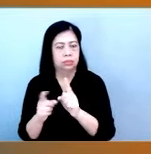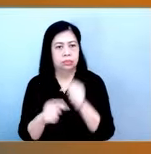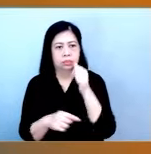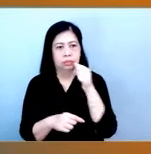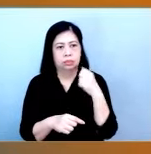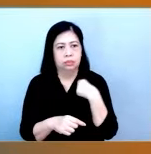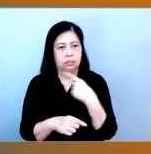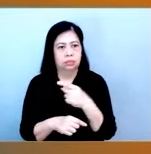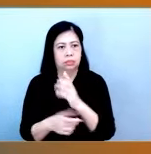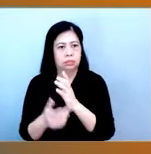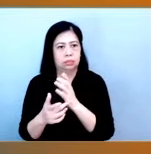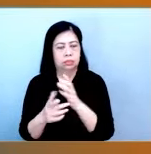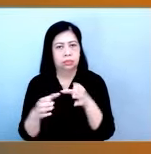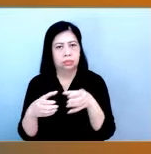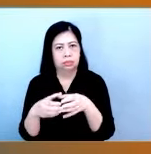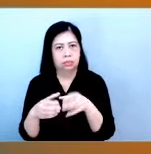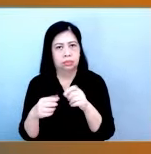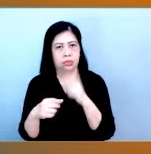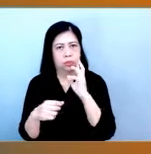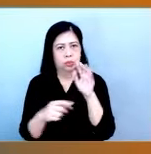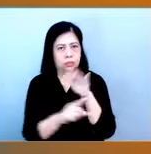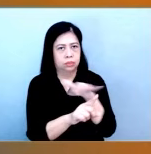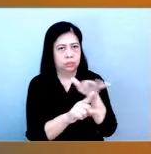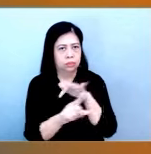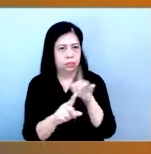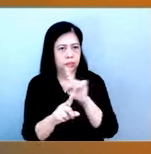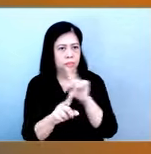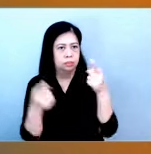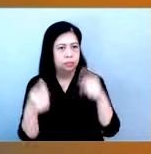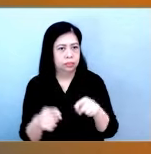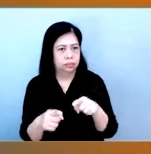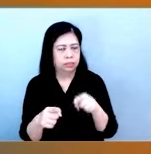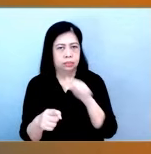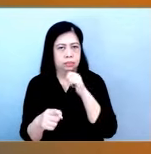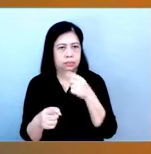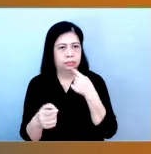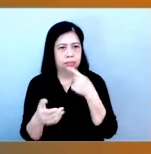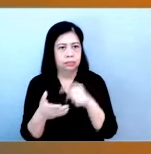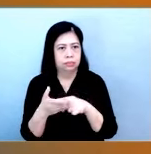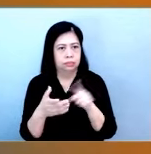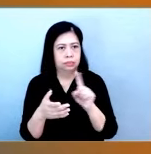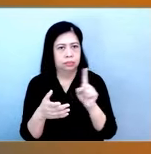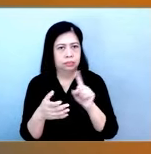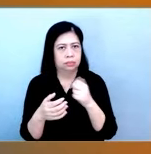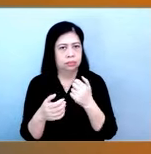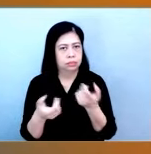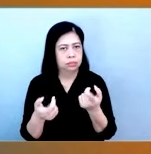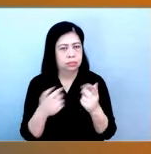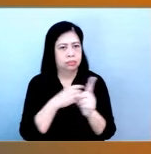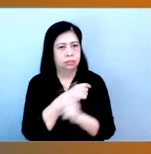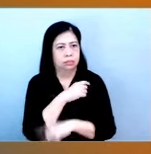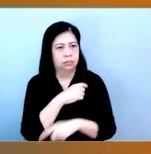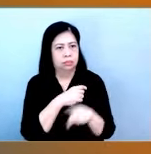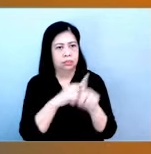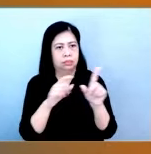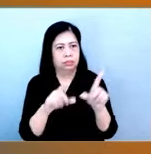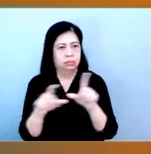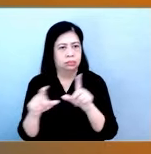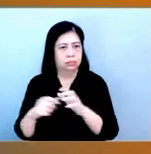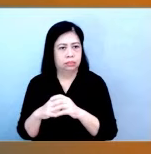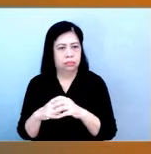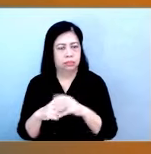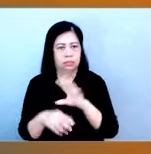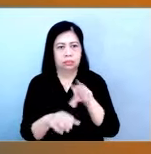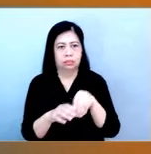ng technical committee na susuri sa insidente. Hindi pa masabi ngayon ni Marshall kung ano ang mga parusa na haharapin ng mga sangkot